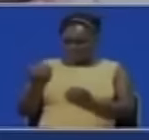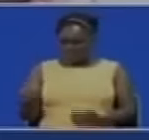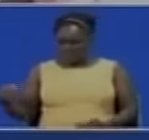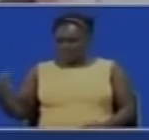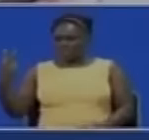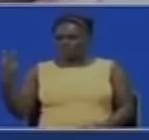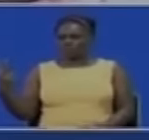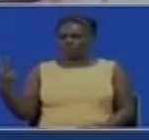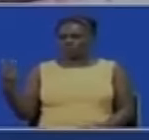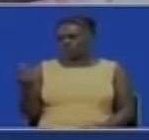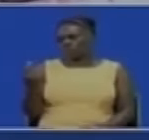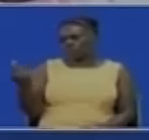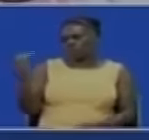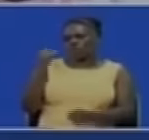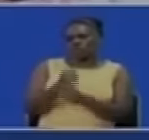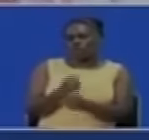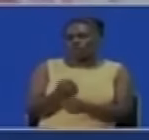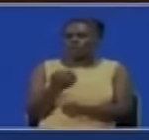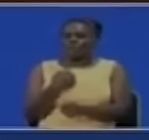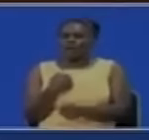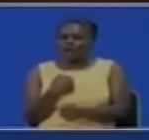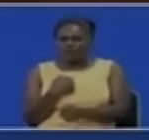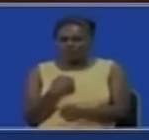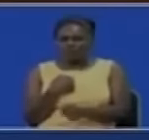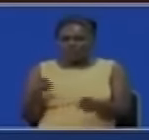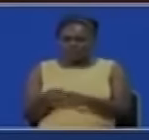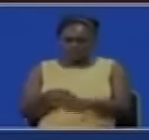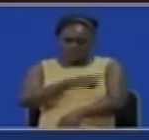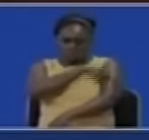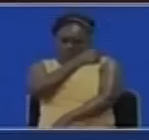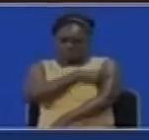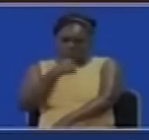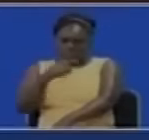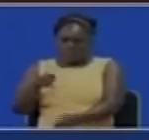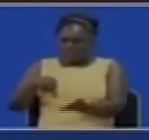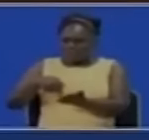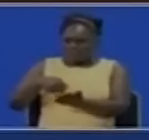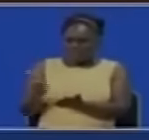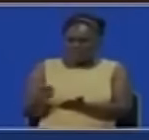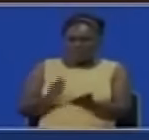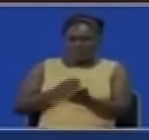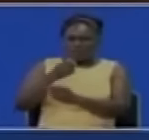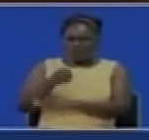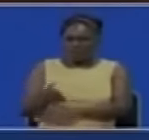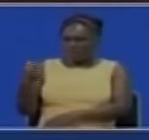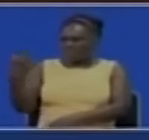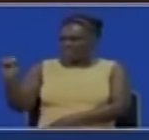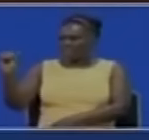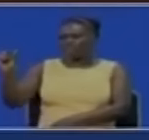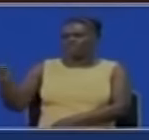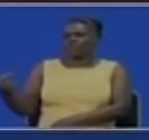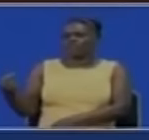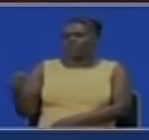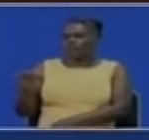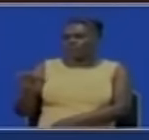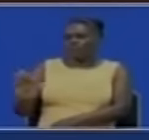wawili hufanya vibarua mjini Elbagon. Na kwa mujibu wa wasimamizi wa hospitali hii, gharama yake ya matibabu imepita shilingi 1,080 baada ya